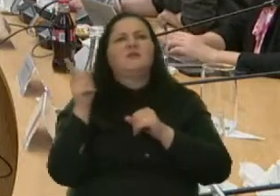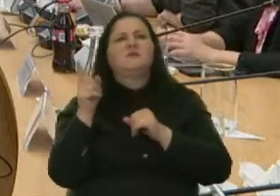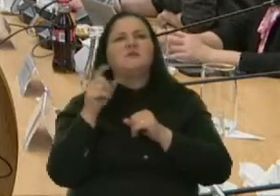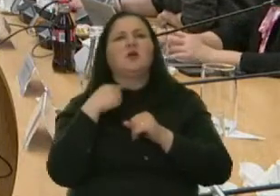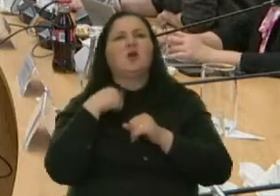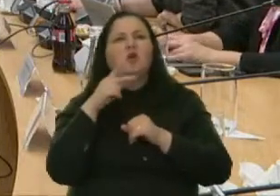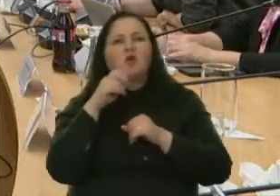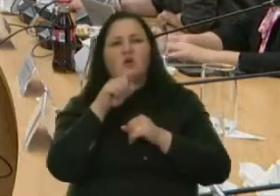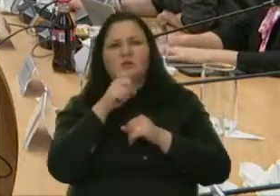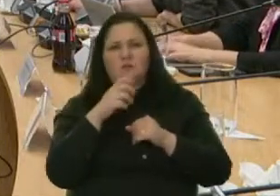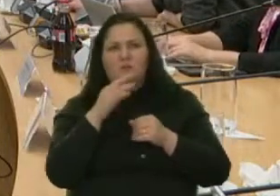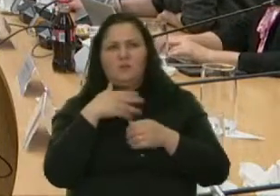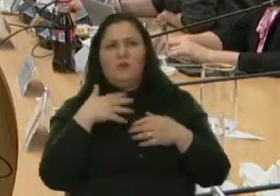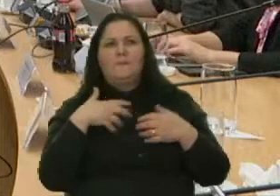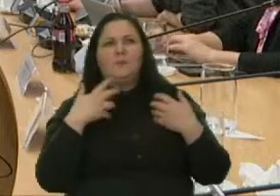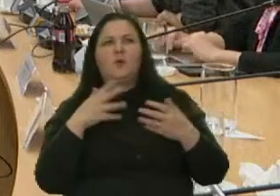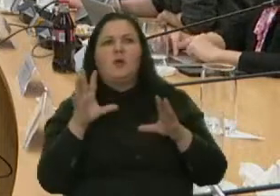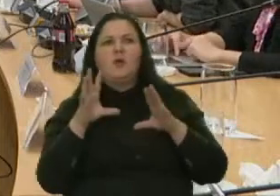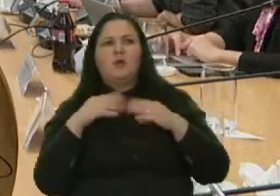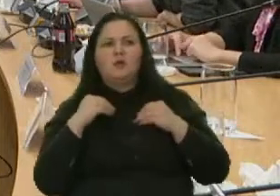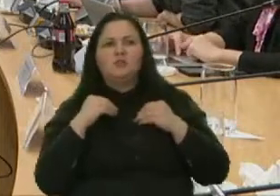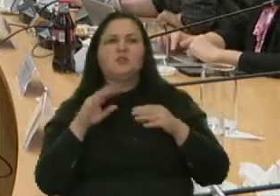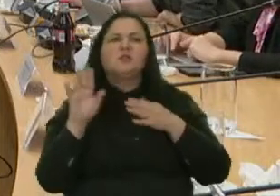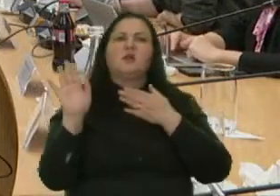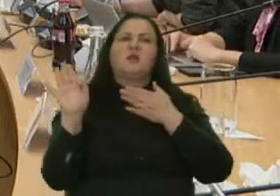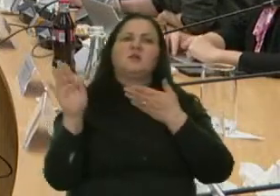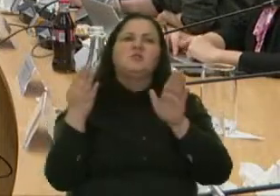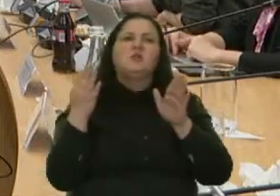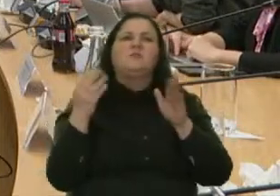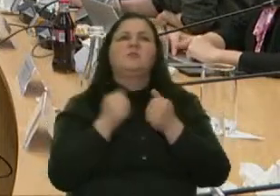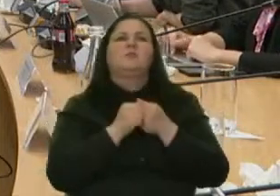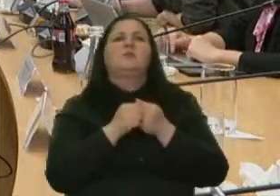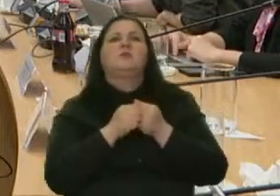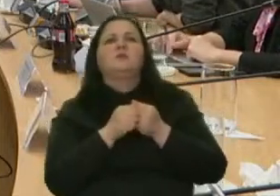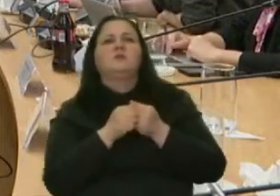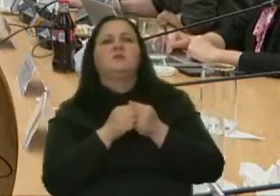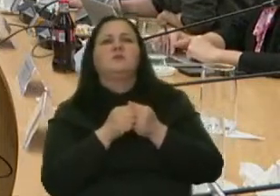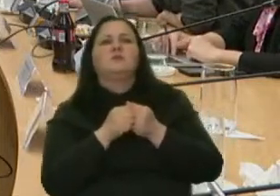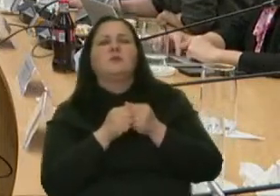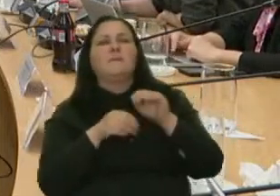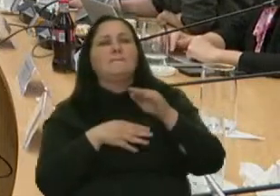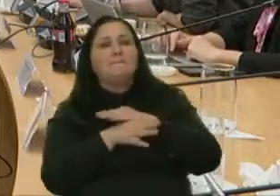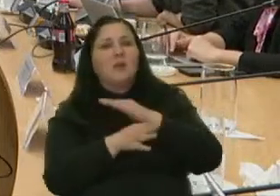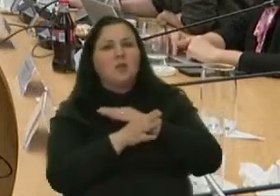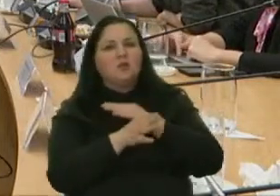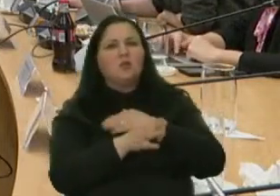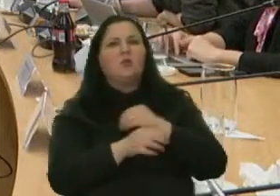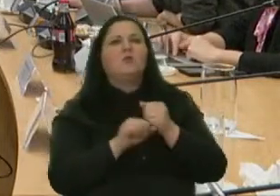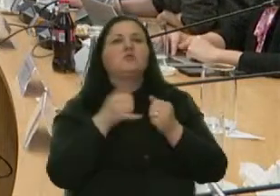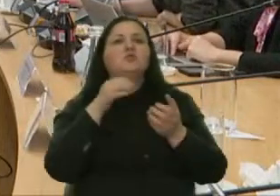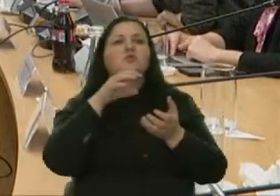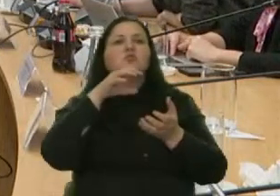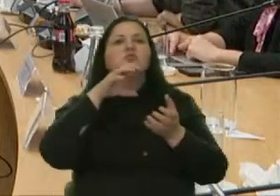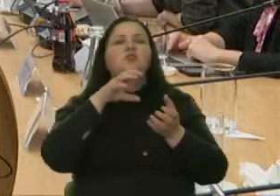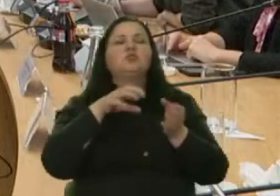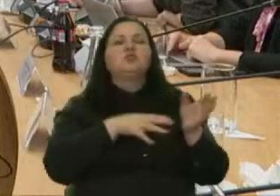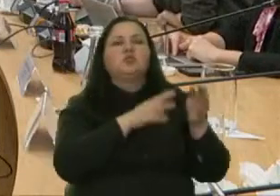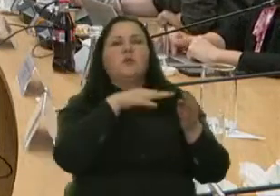bine Mă bucur că acceptă faptul că vom începe metroul și centura metropolitană